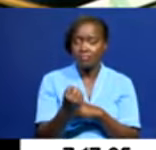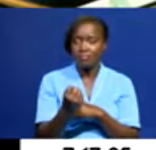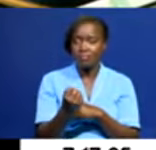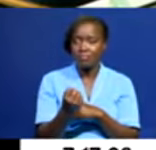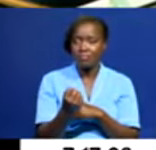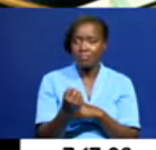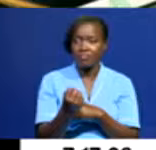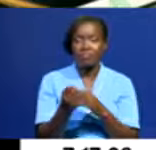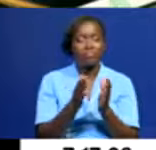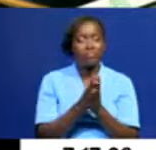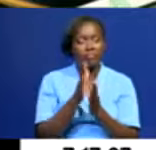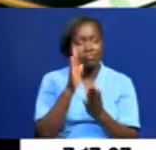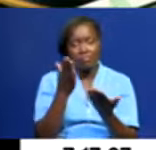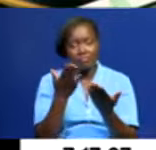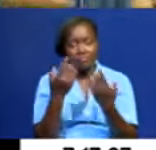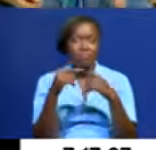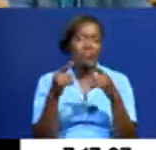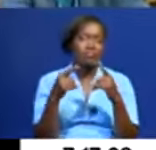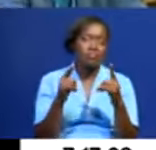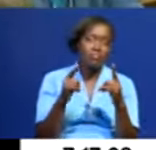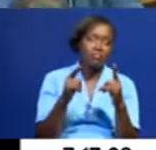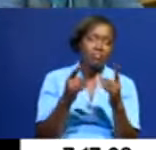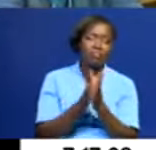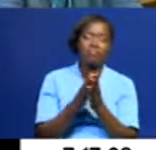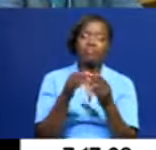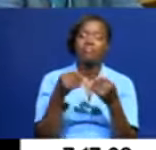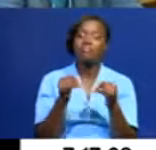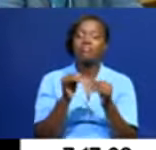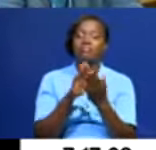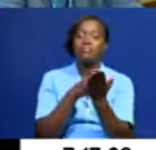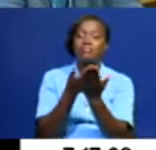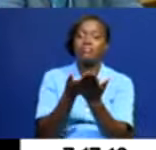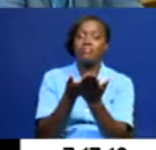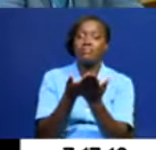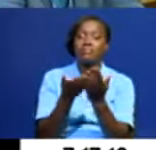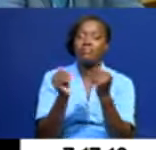kutathmini mstakabali na ufanisi utekelezaji wa mapendekezo